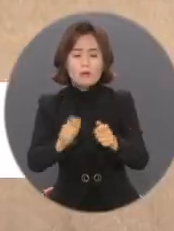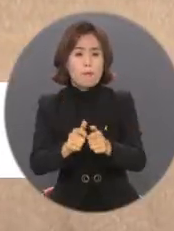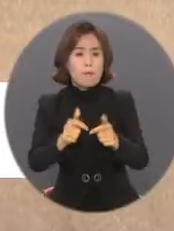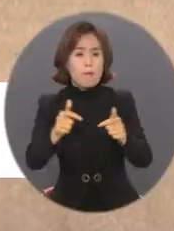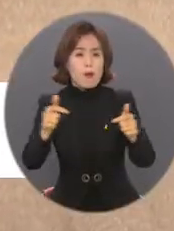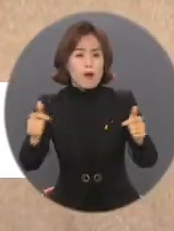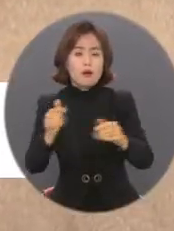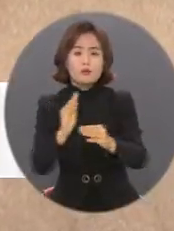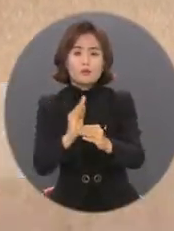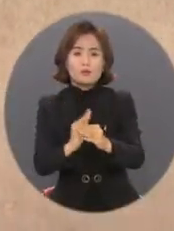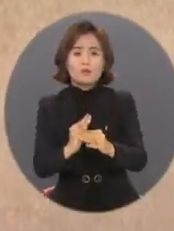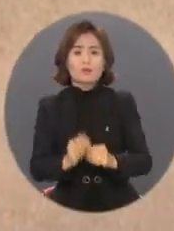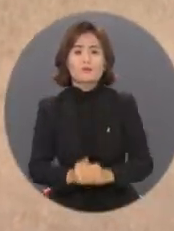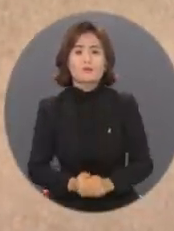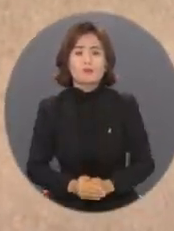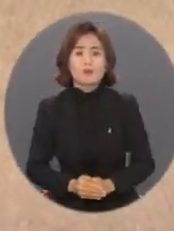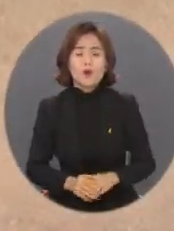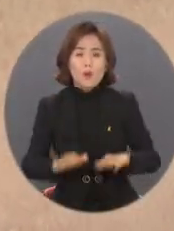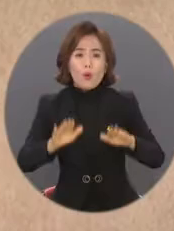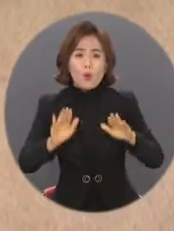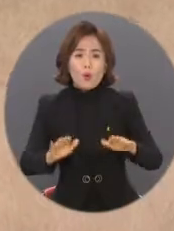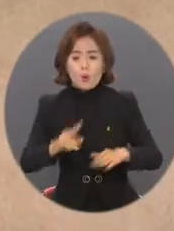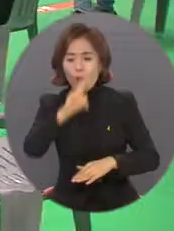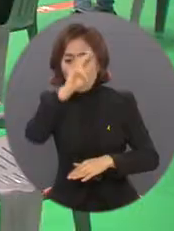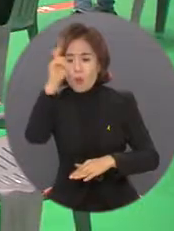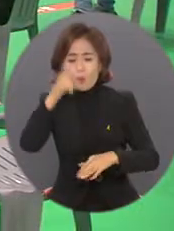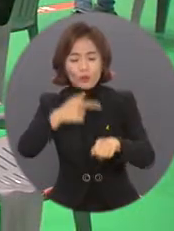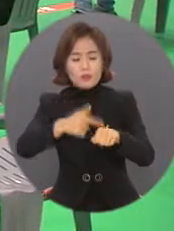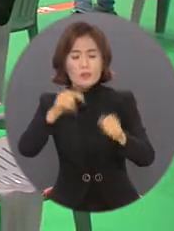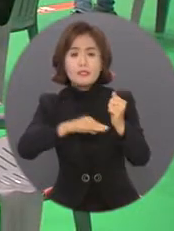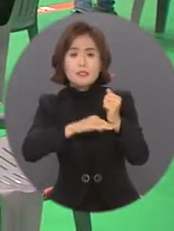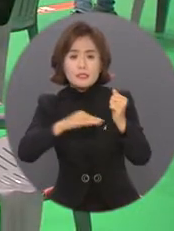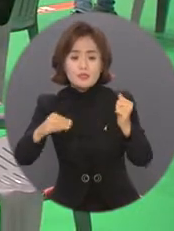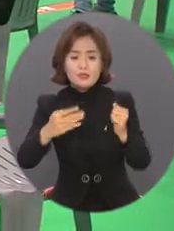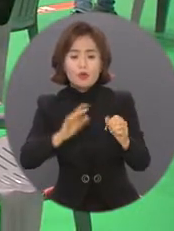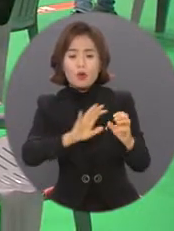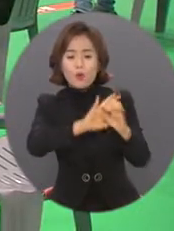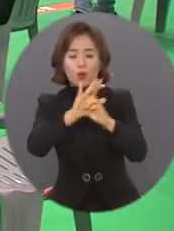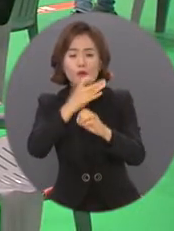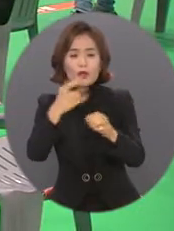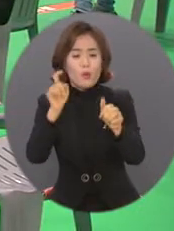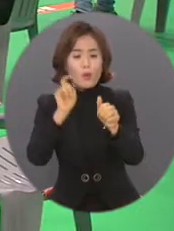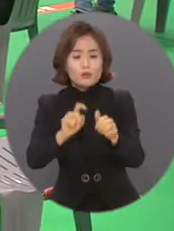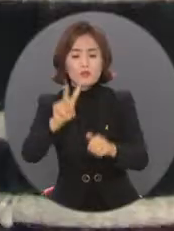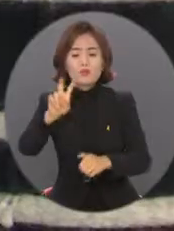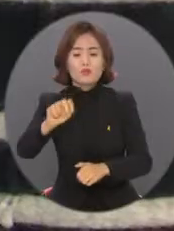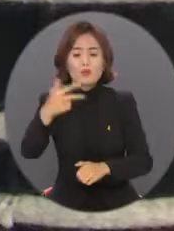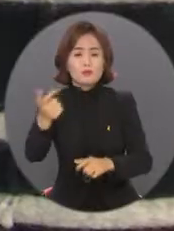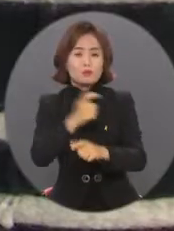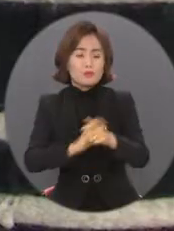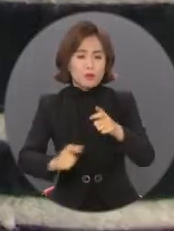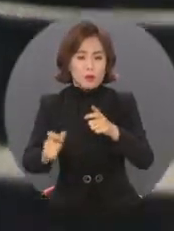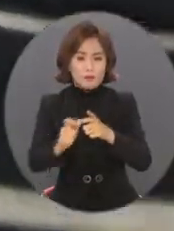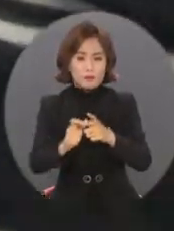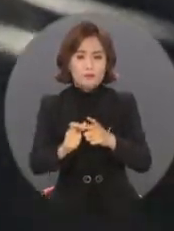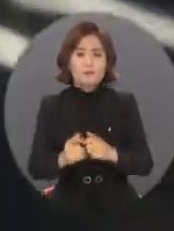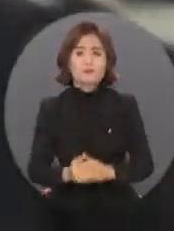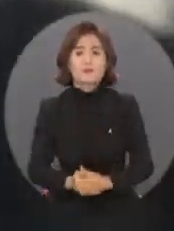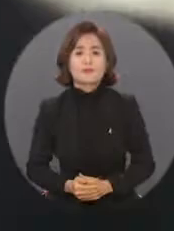잇따라 발생하고 있습니다 오늘은 오후 6시 기준으로 코로나 7 악진 자 29명이 추가